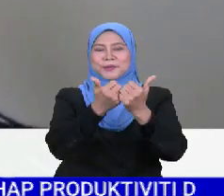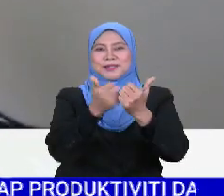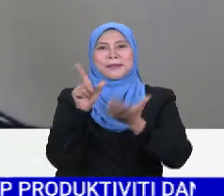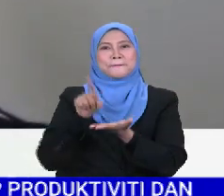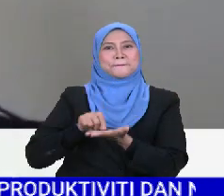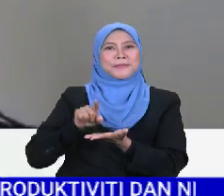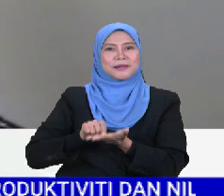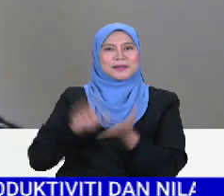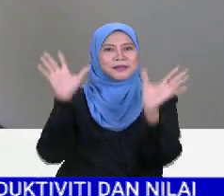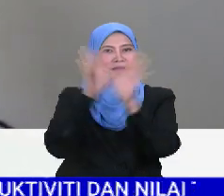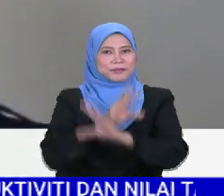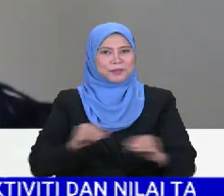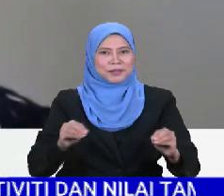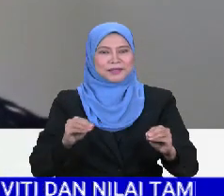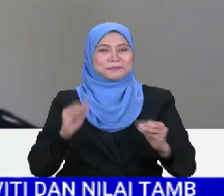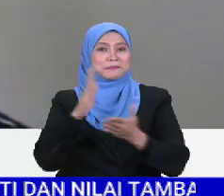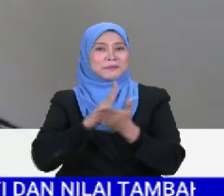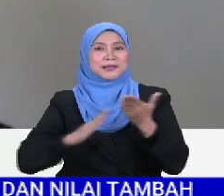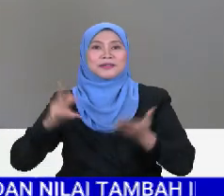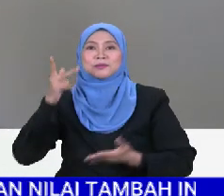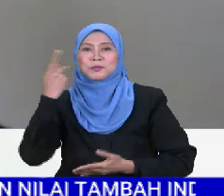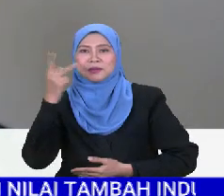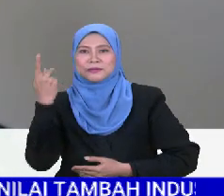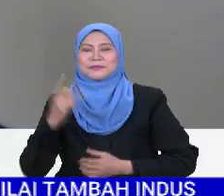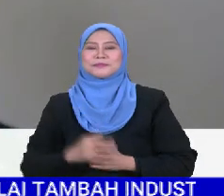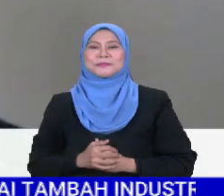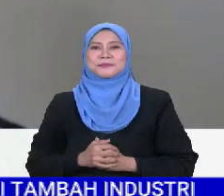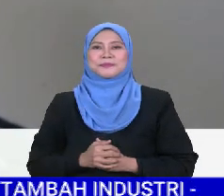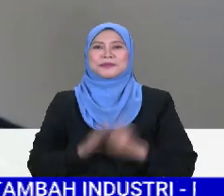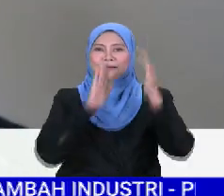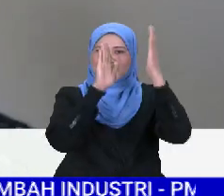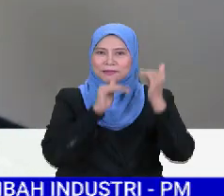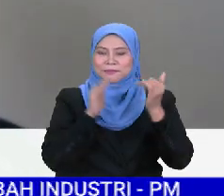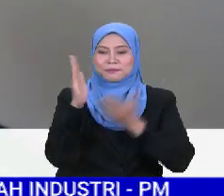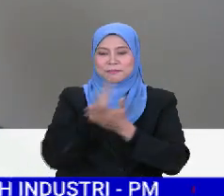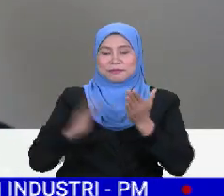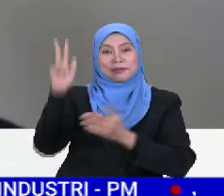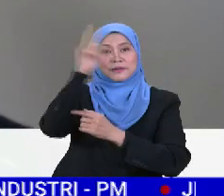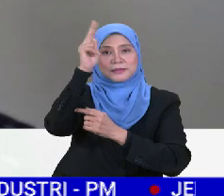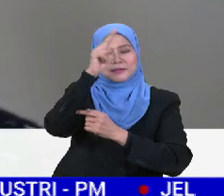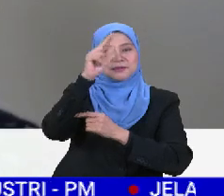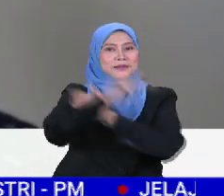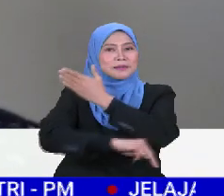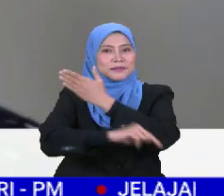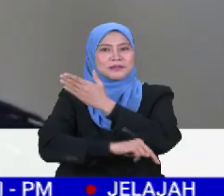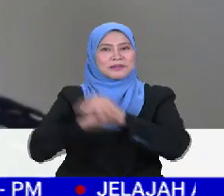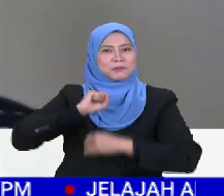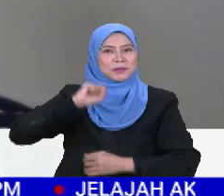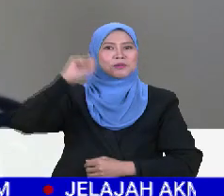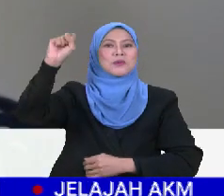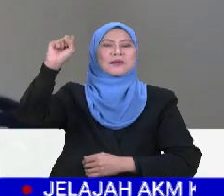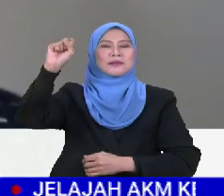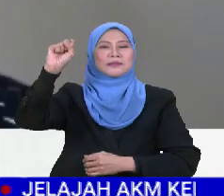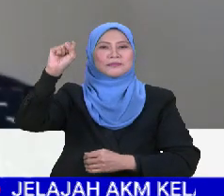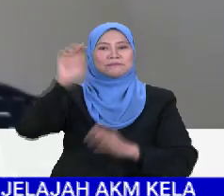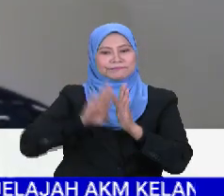Pengamal Media Sarawak Bahagian Kuching berharap kerajaan negeri akan terus memperjuangkan pembangunan